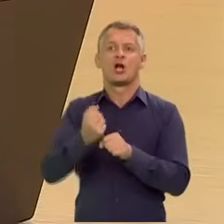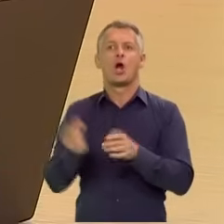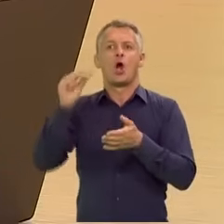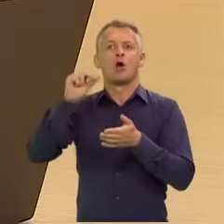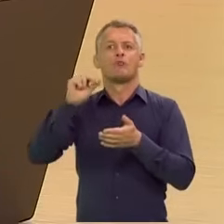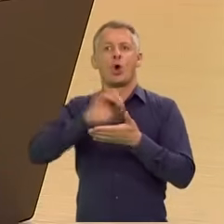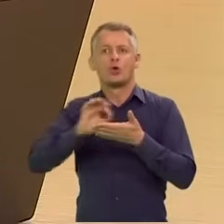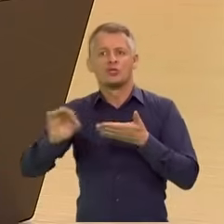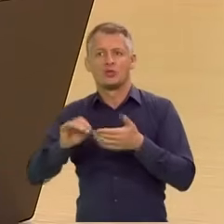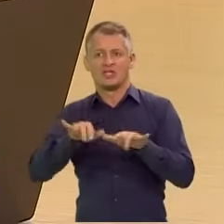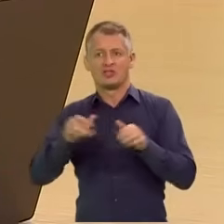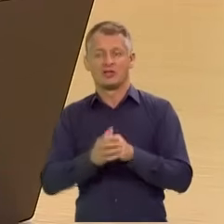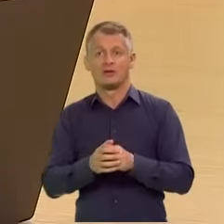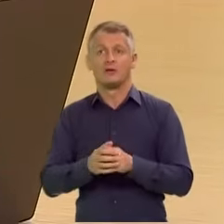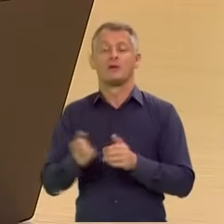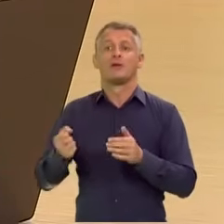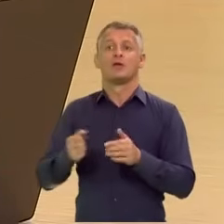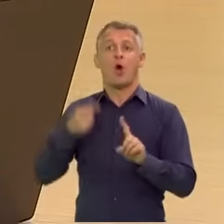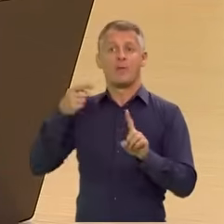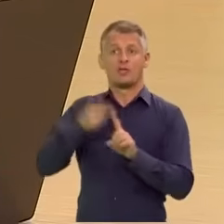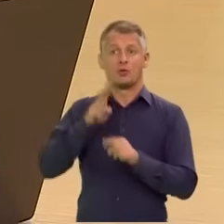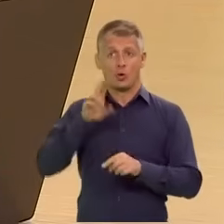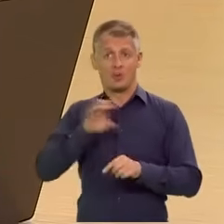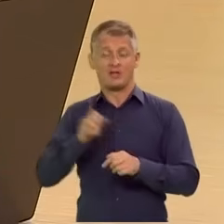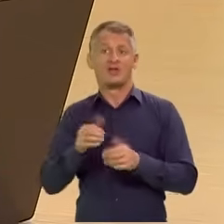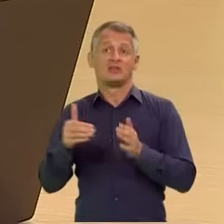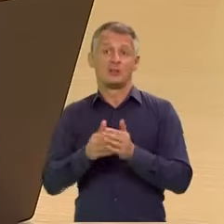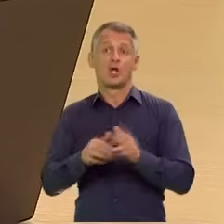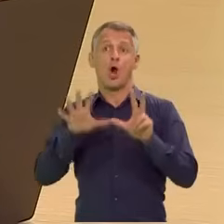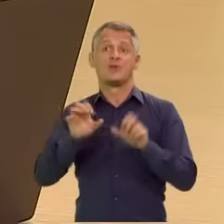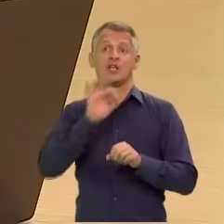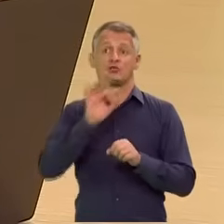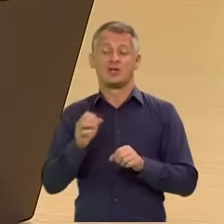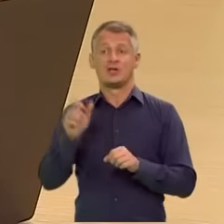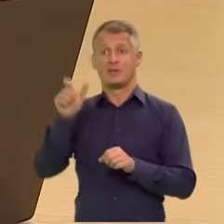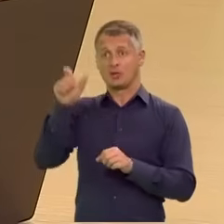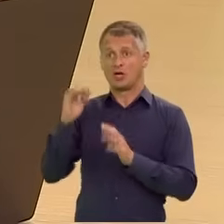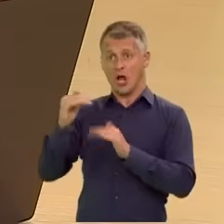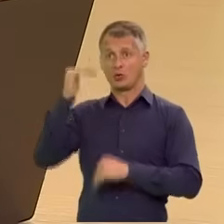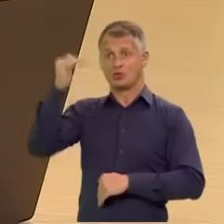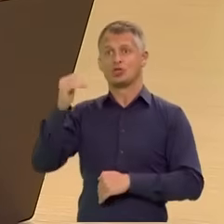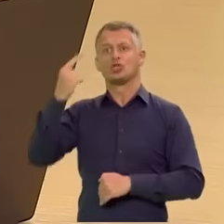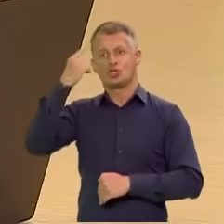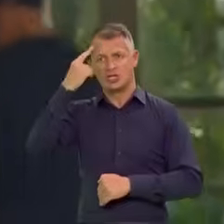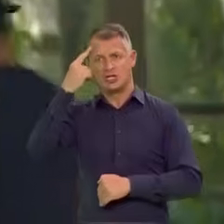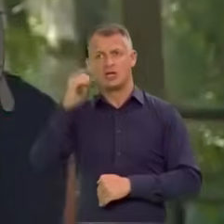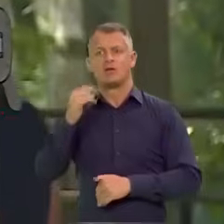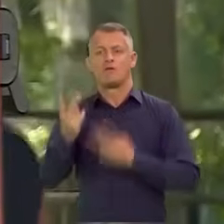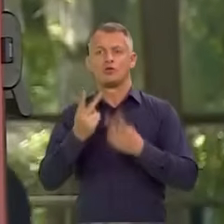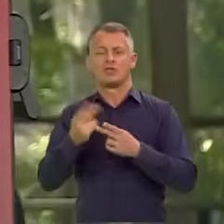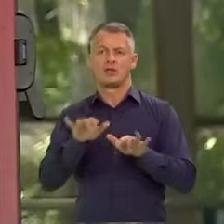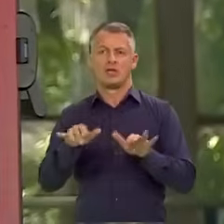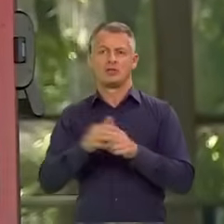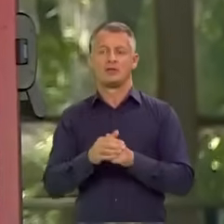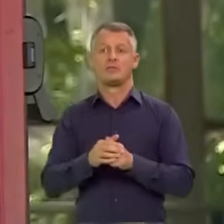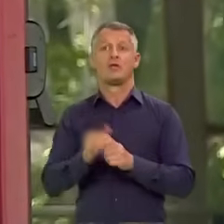în 2030, obiectivul Uniunii Europene este ca 80% din totalul adulților să aibă competențe digitale de bază. În schimb,